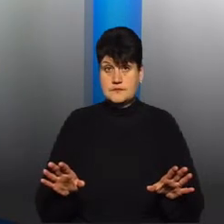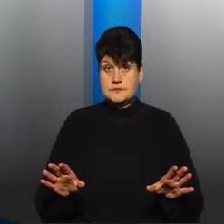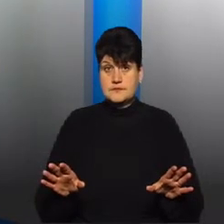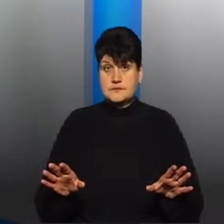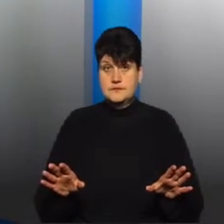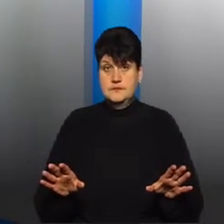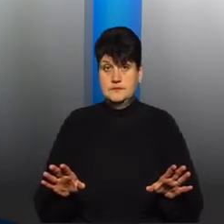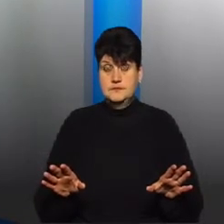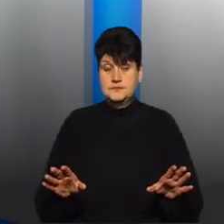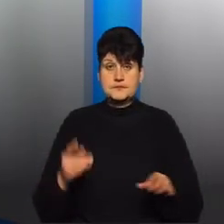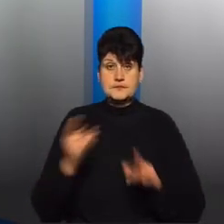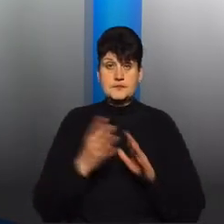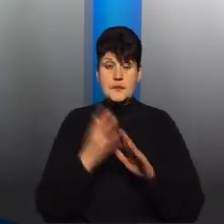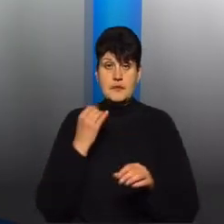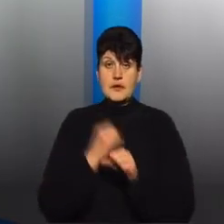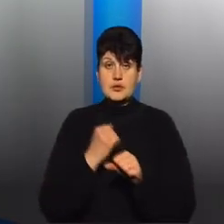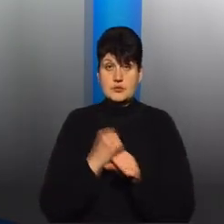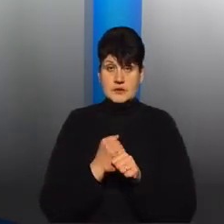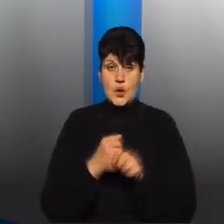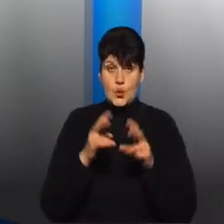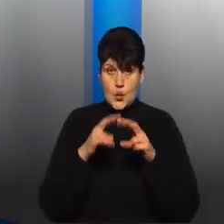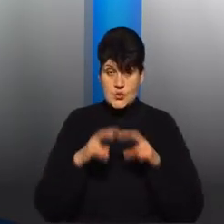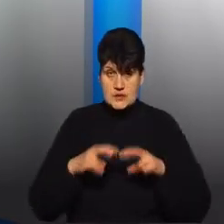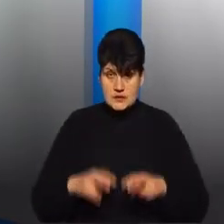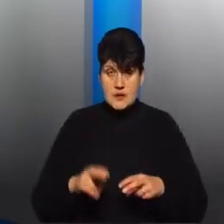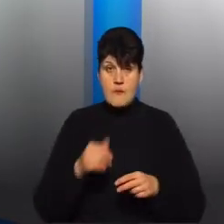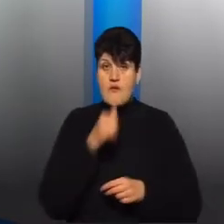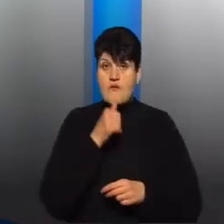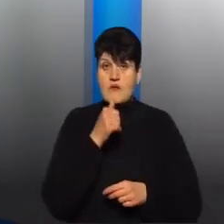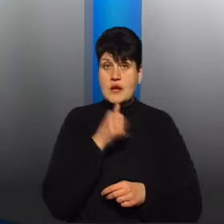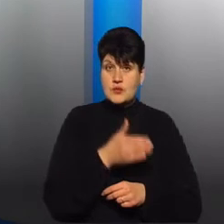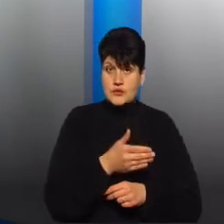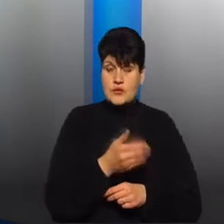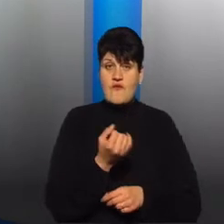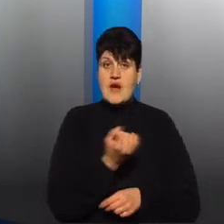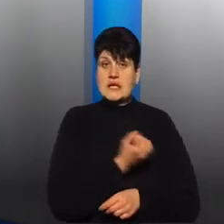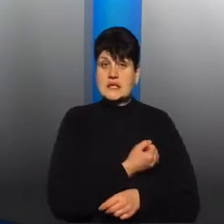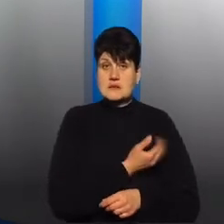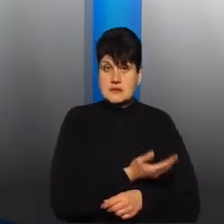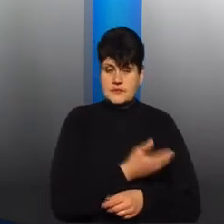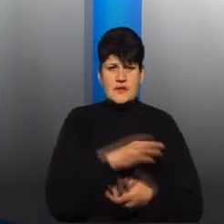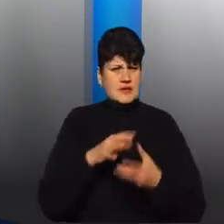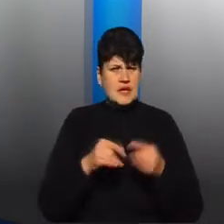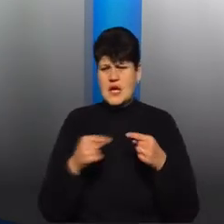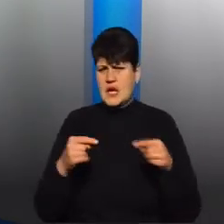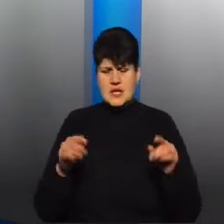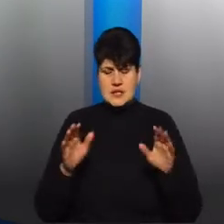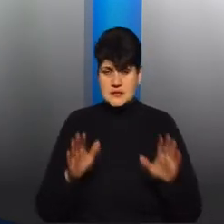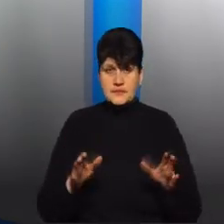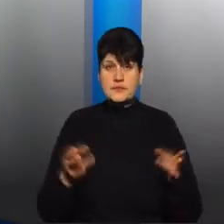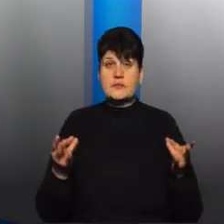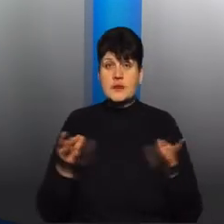зробити рандомізовані дослідження по випробуванню даних вакцин, та взагалі різних вакцин, значить потрібна добровільна